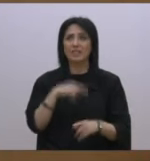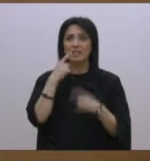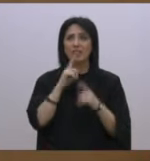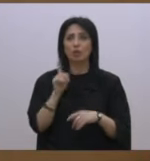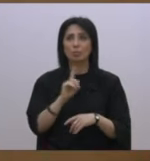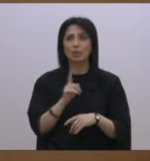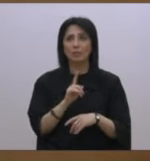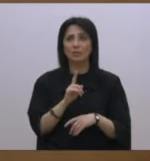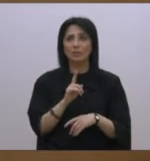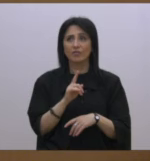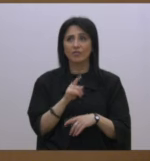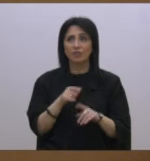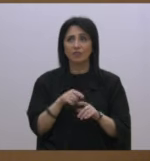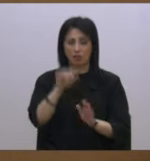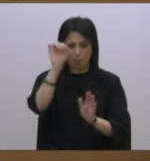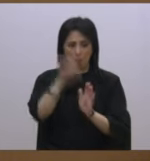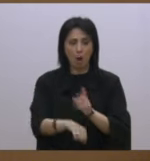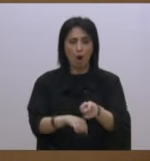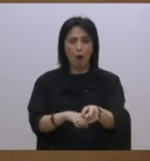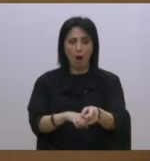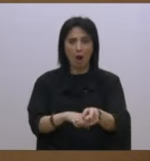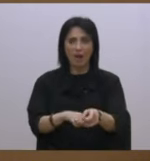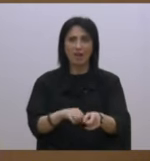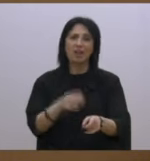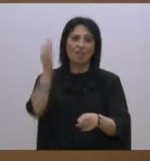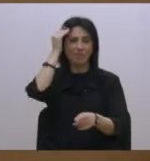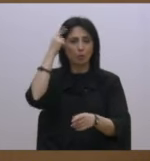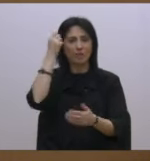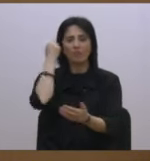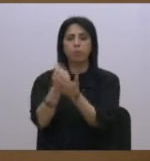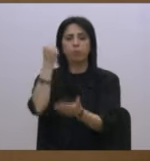რომ ბოკალიც და თქვით რომ მერე თავი დაარტყა